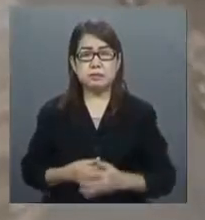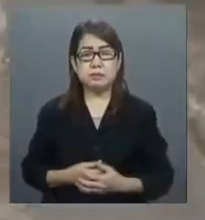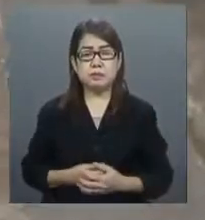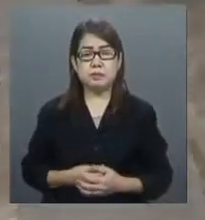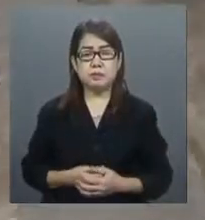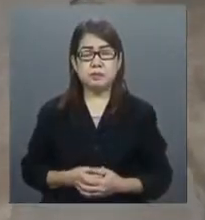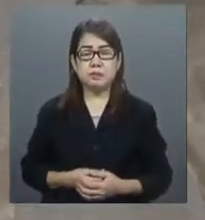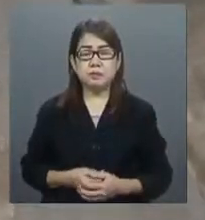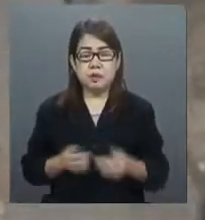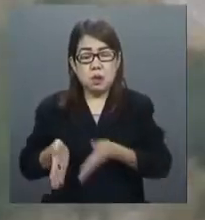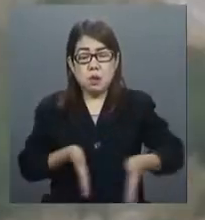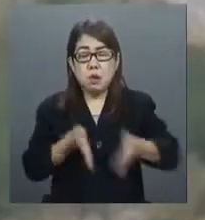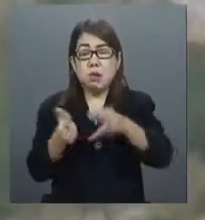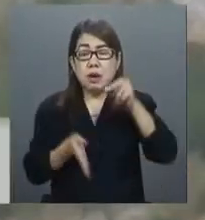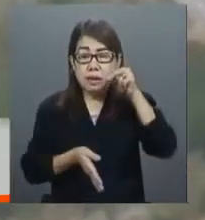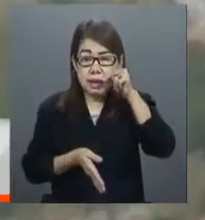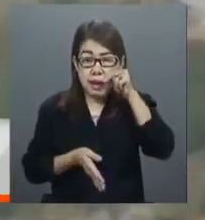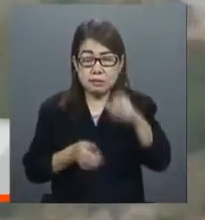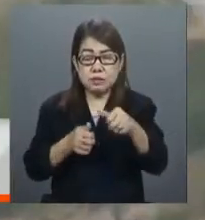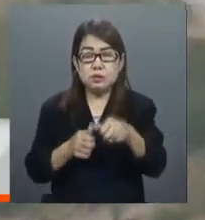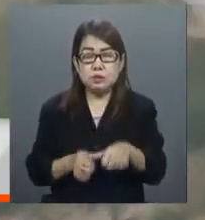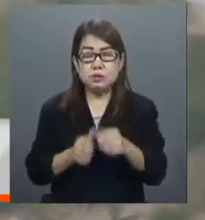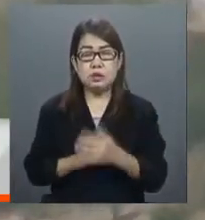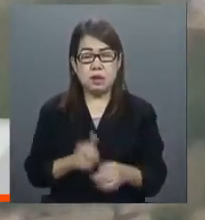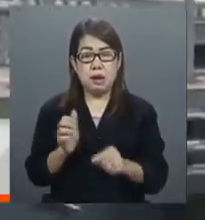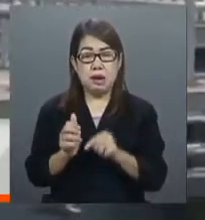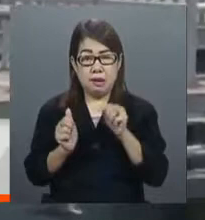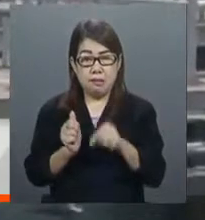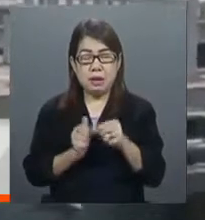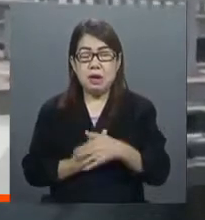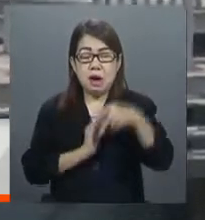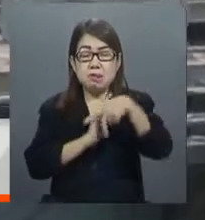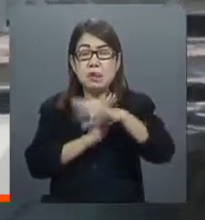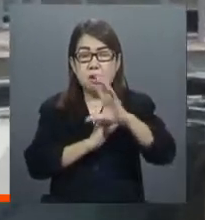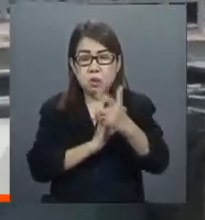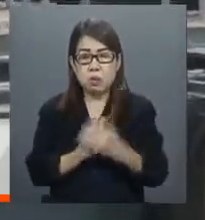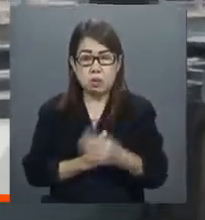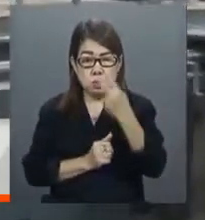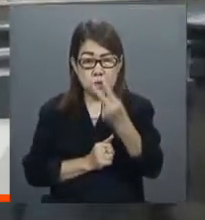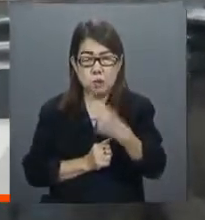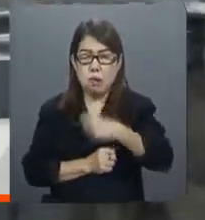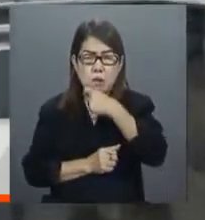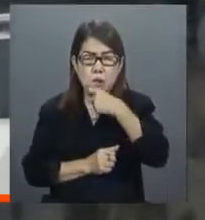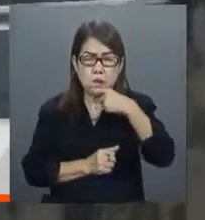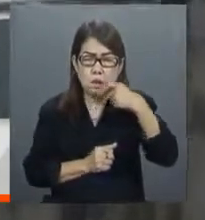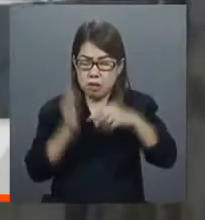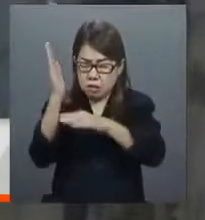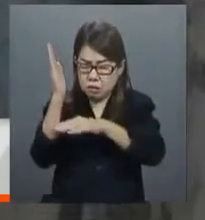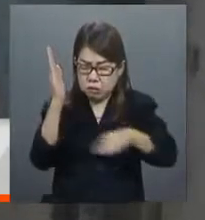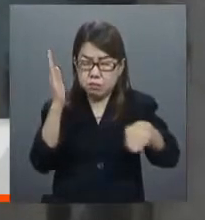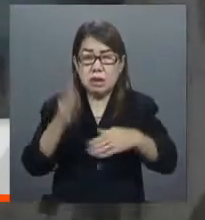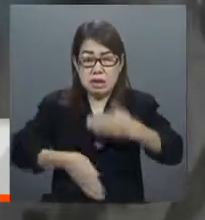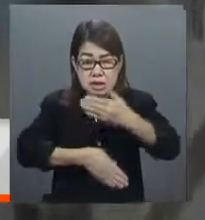คลองส่งน้ำระบบชลประทานที่ตำบลท่างามอำเภอวัดโบสถ์จังหวัดพิษณุโลกมีสภาพแห้งขอดหลังจากที่เขื่อน